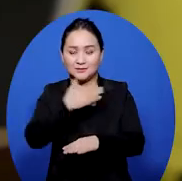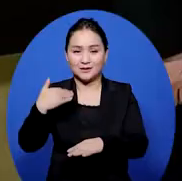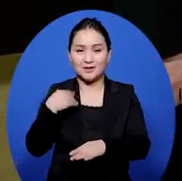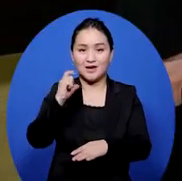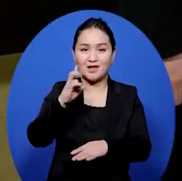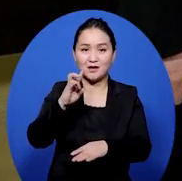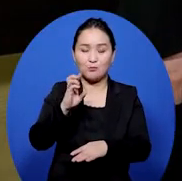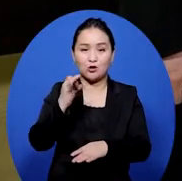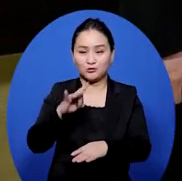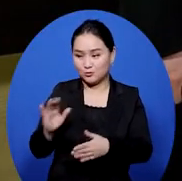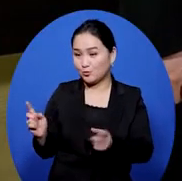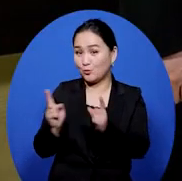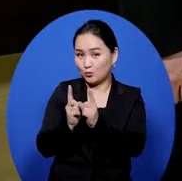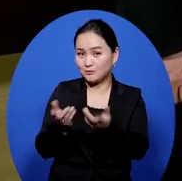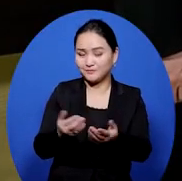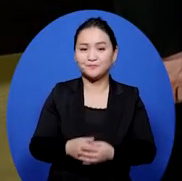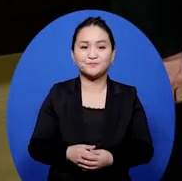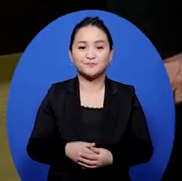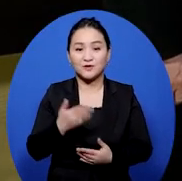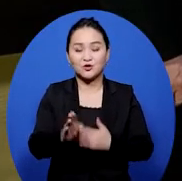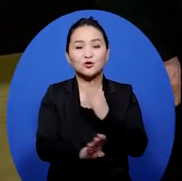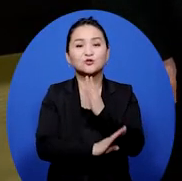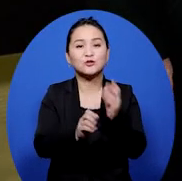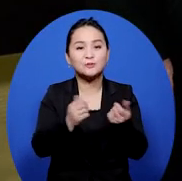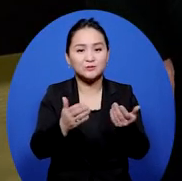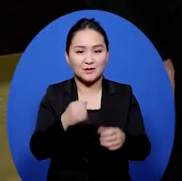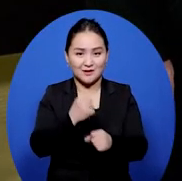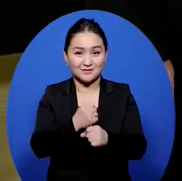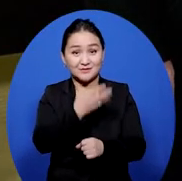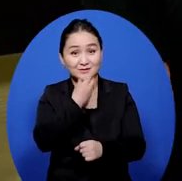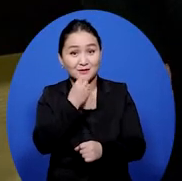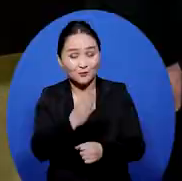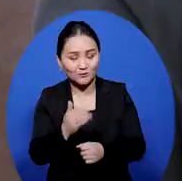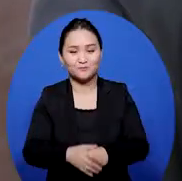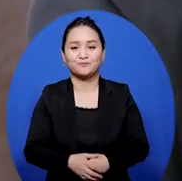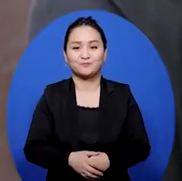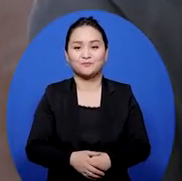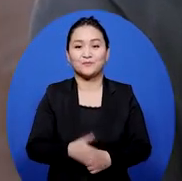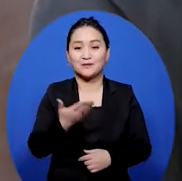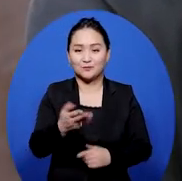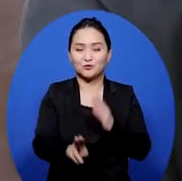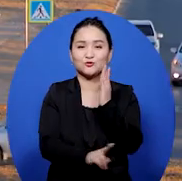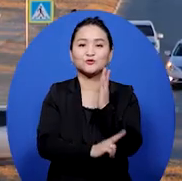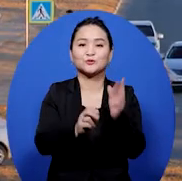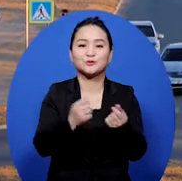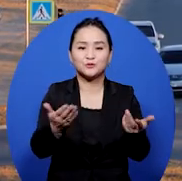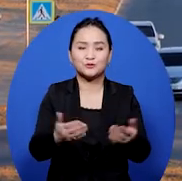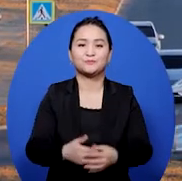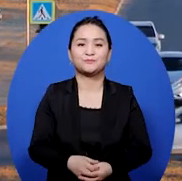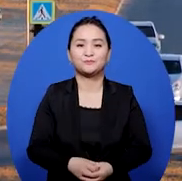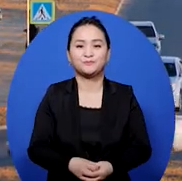бид нар уулзахад бэлэн болоод байна. За танд өдрийн мэндийг хүргэе. Ажил тавтай сайхан байна уу? Сайхан байна. Та бүхэн энэ өдрийн мэндийг хүргэе.